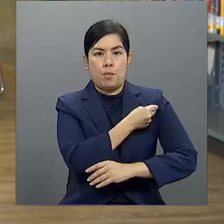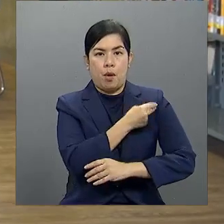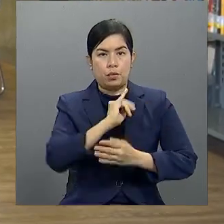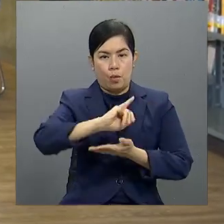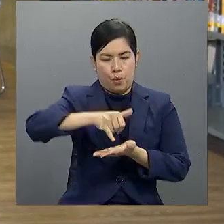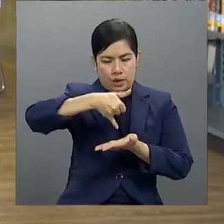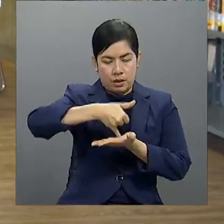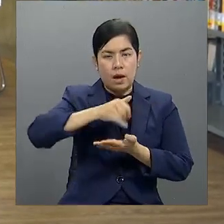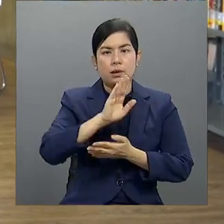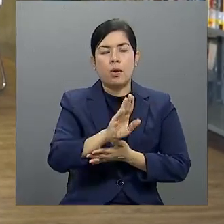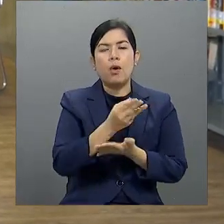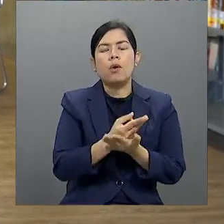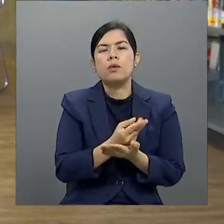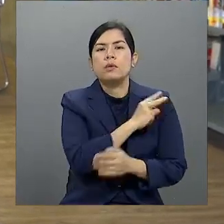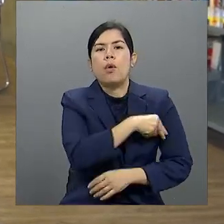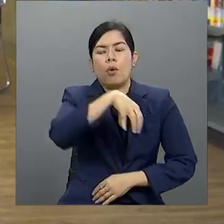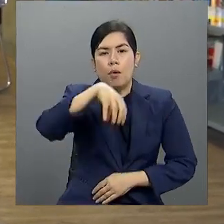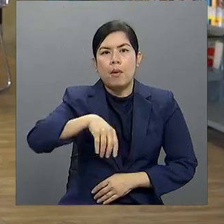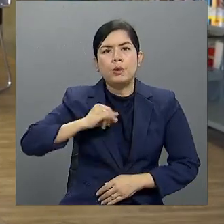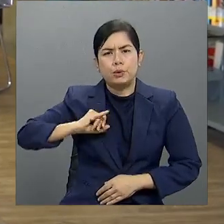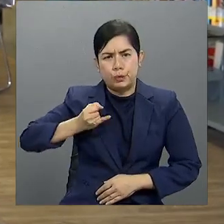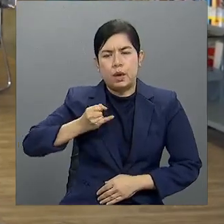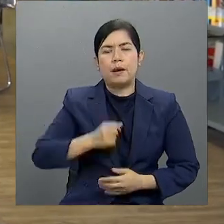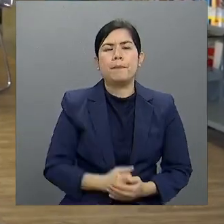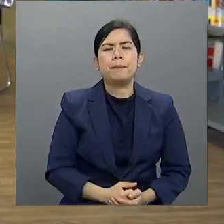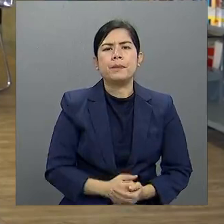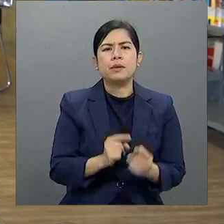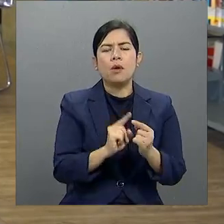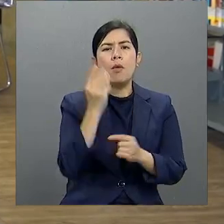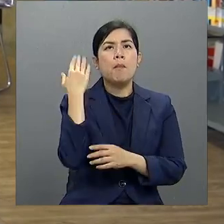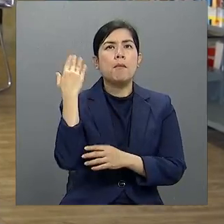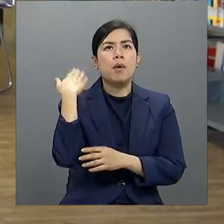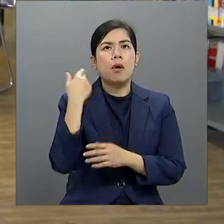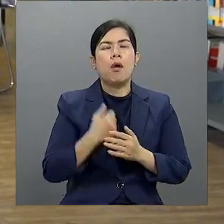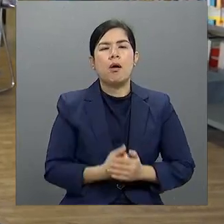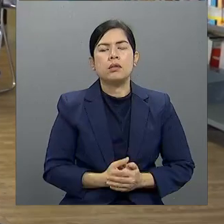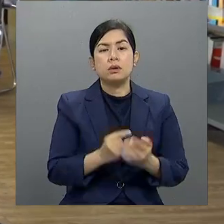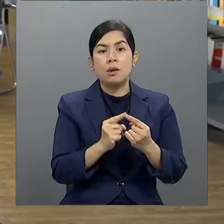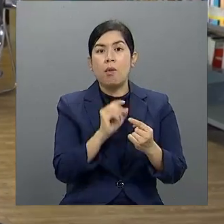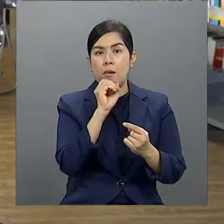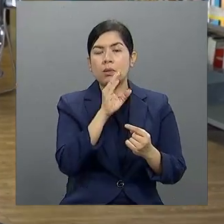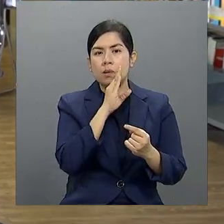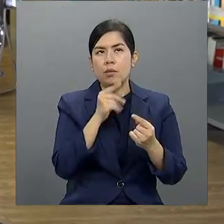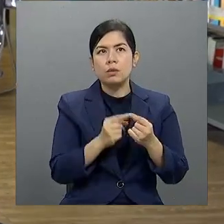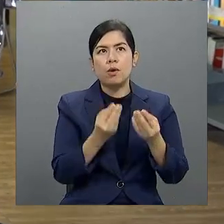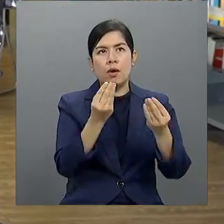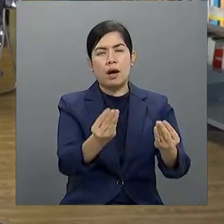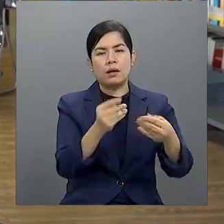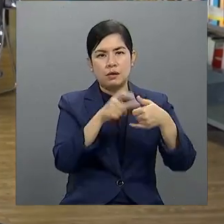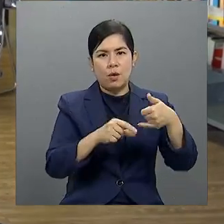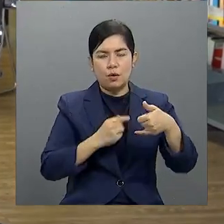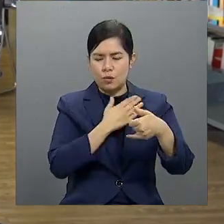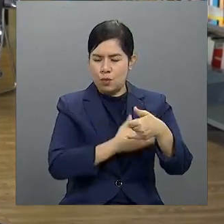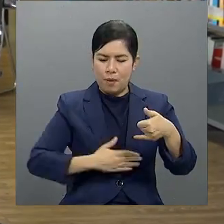ครับคุณหมอครับต้องบอกเลยว่าเมื่อก่อนครับเวลาใครอวยพรเราก็จะบอกว่าขอให้ร่ำขอให้รวยขอให้สุขภาพดีแต่พอใช้ชีวิตม